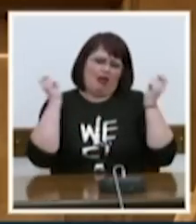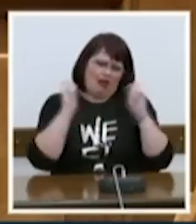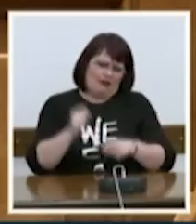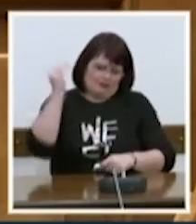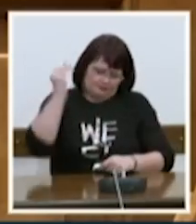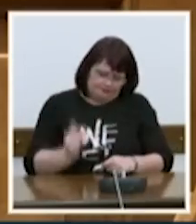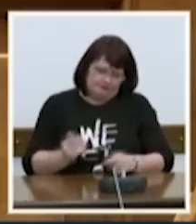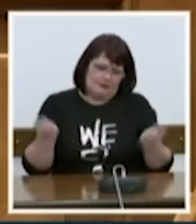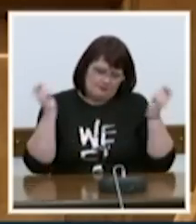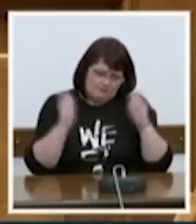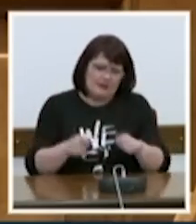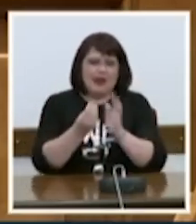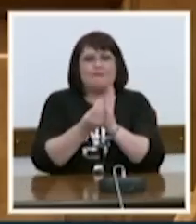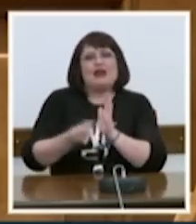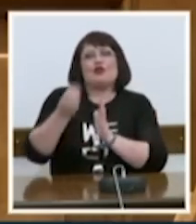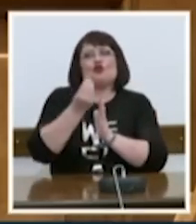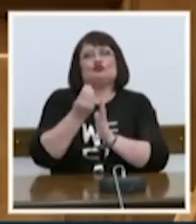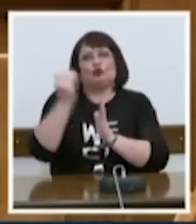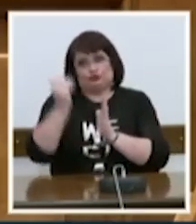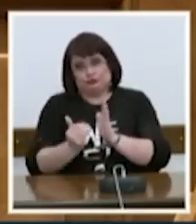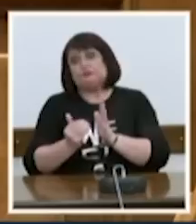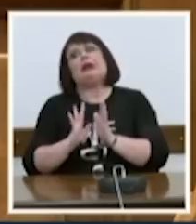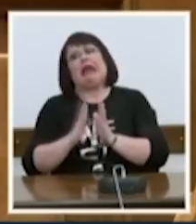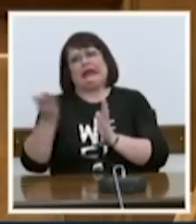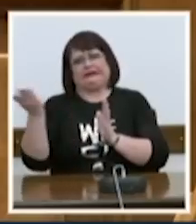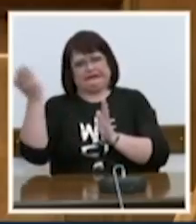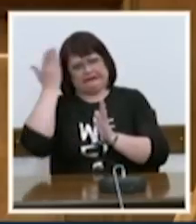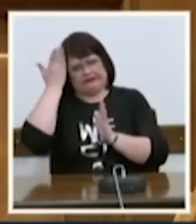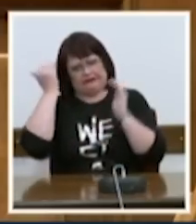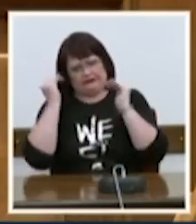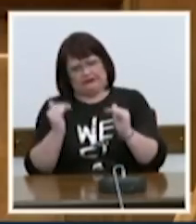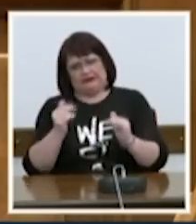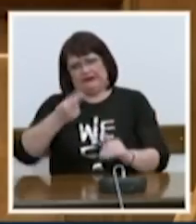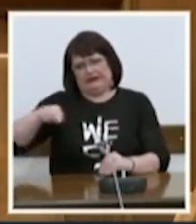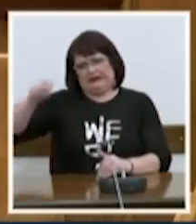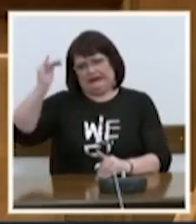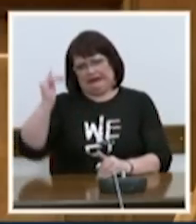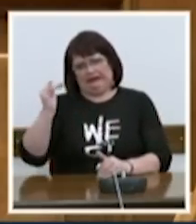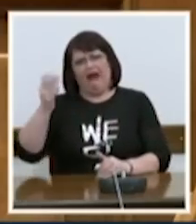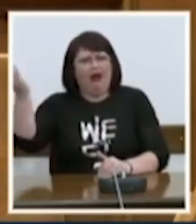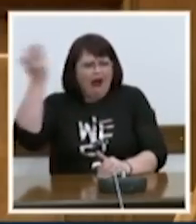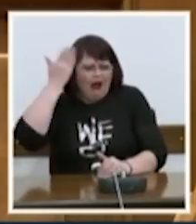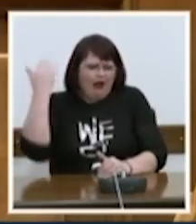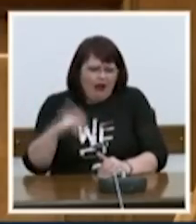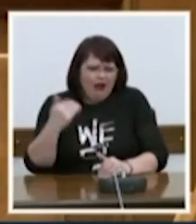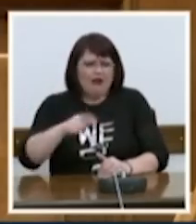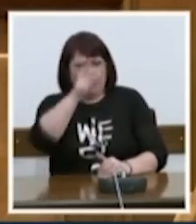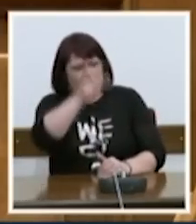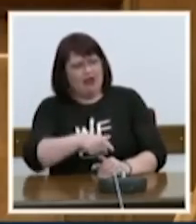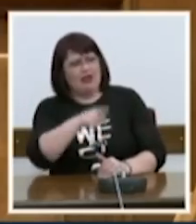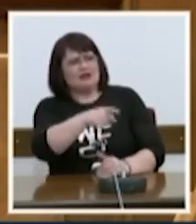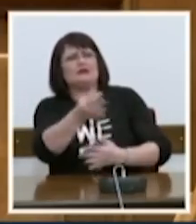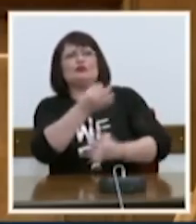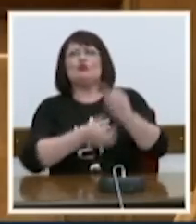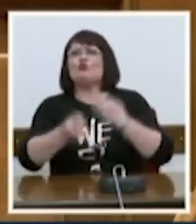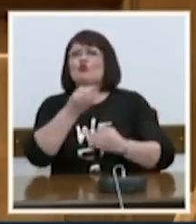αν ο πληθωρισμός πέσει. Το πολύ πολύ να σταματήσουν οι τιμές να αυξάνονται. Παρ' όλα αυτά, εσείς ξεχυλίζετε